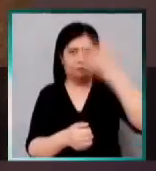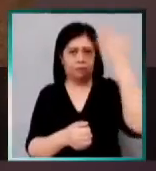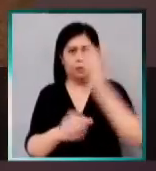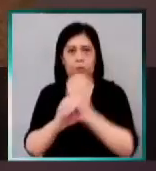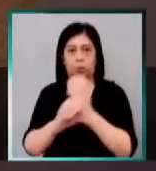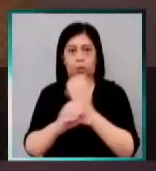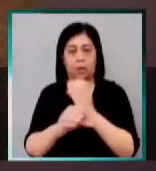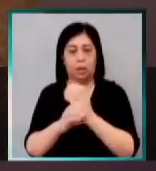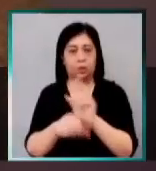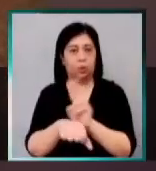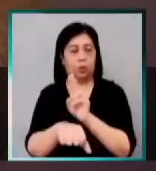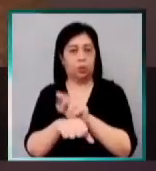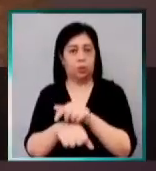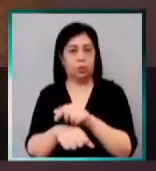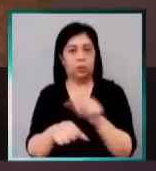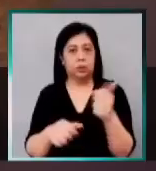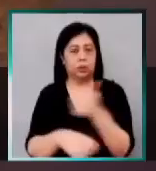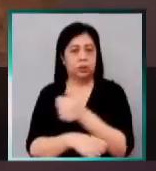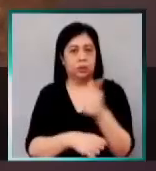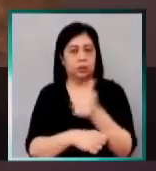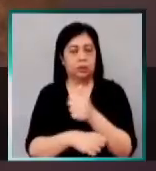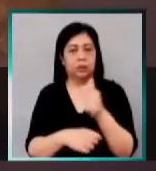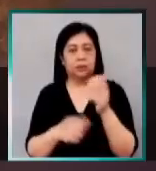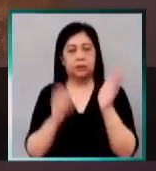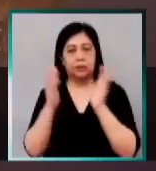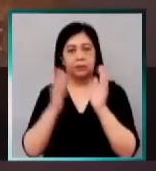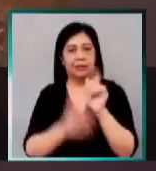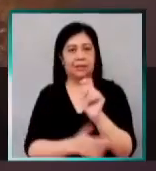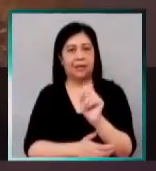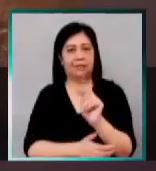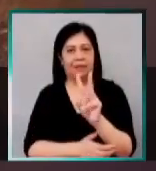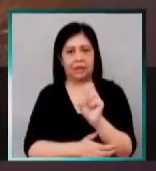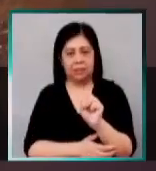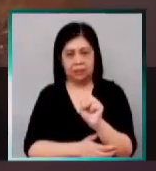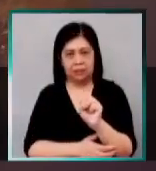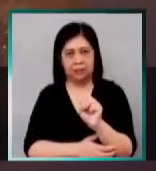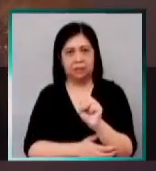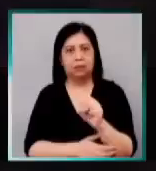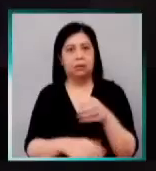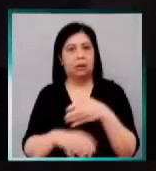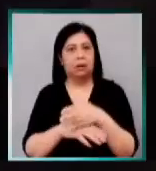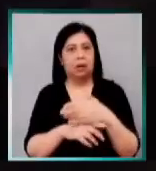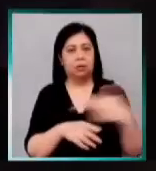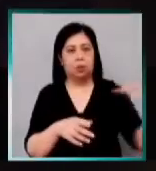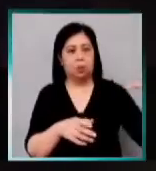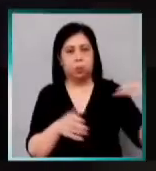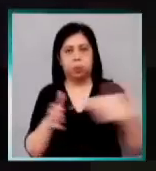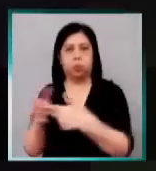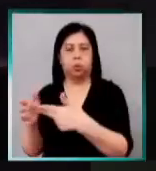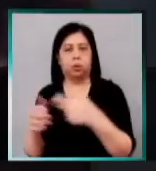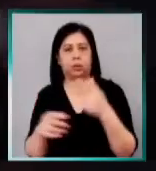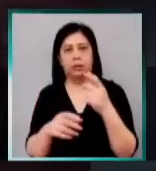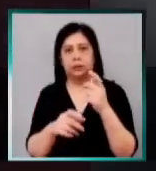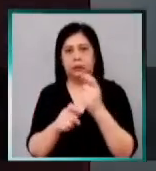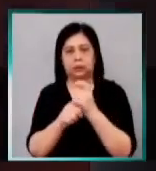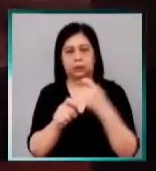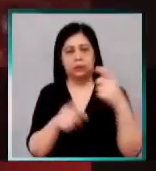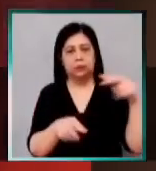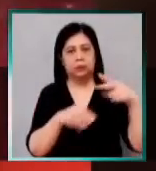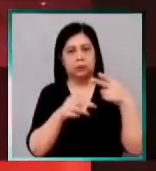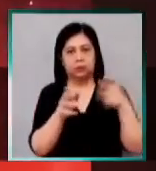ginagamit bilang Transport Network Service Vehicle o TNVS. Matapos masalpok ng tren ng PNR o Philippine National